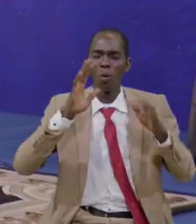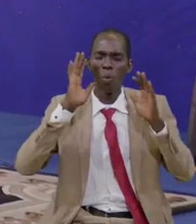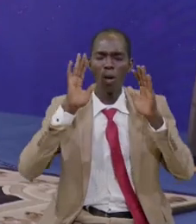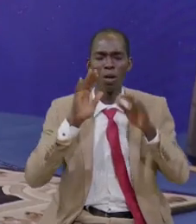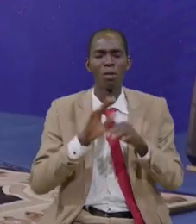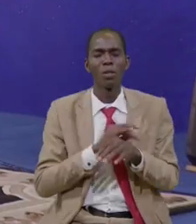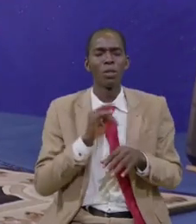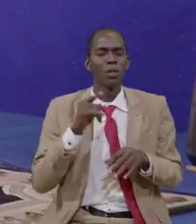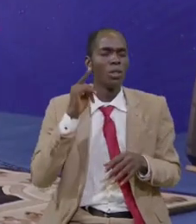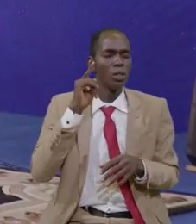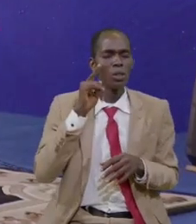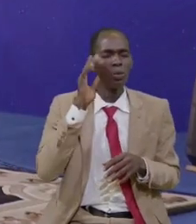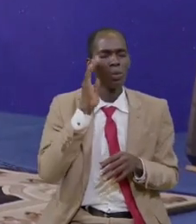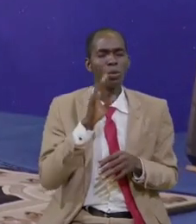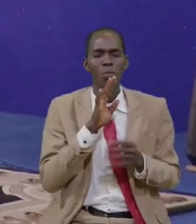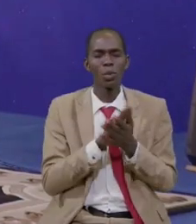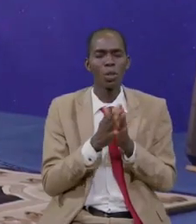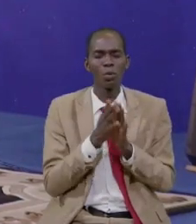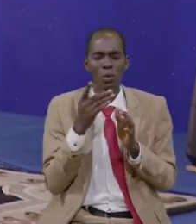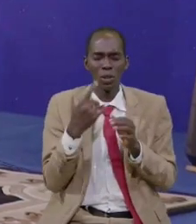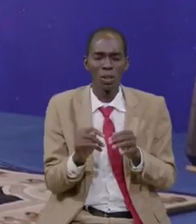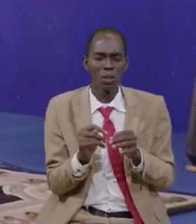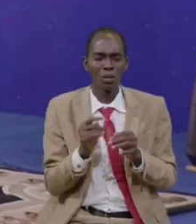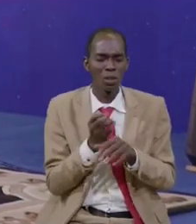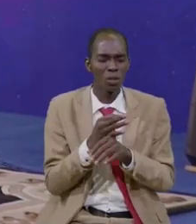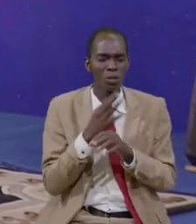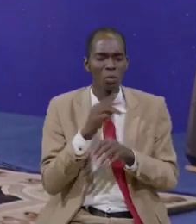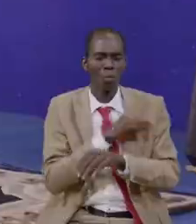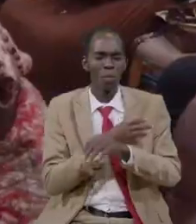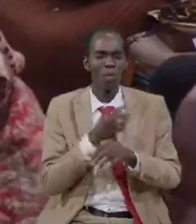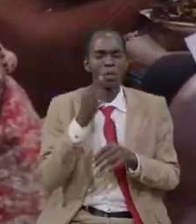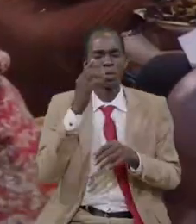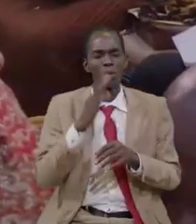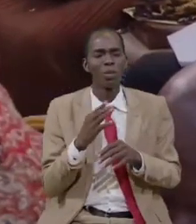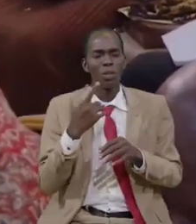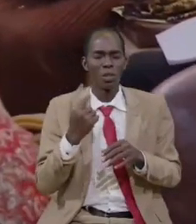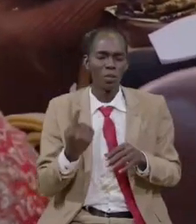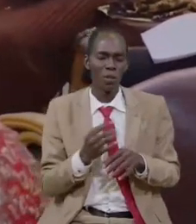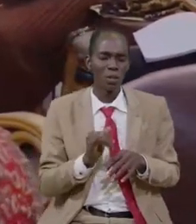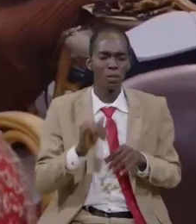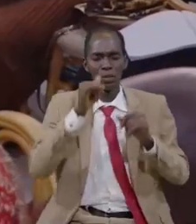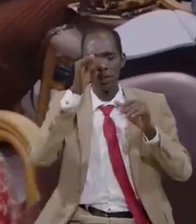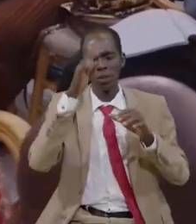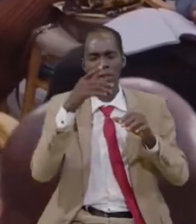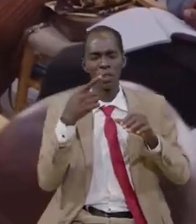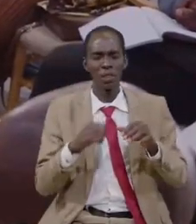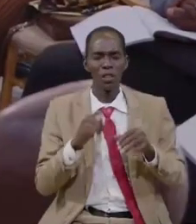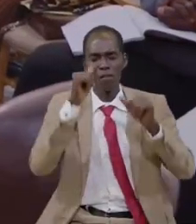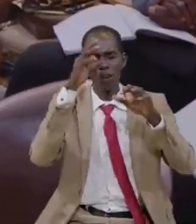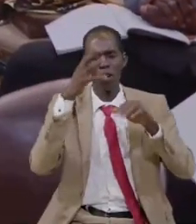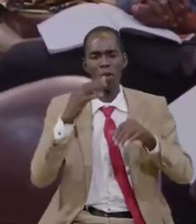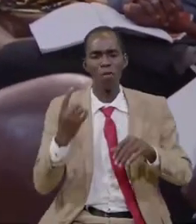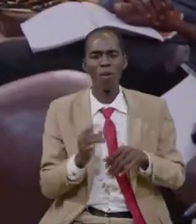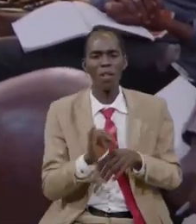conseiller, le Dieu Tout-Puissant, le Père éternel, le Père de l'éternité et le Prince de